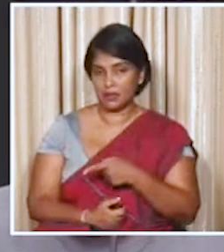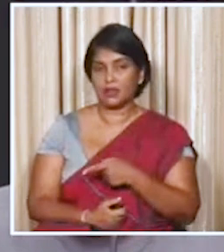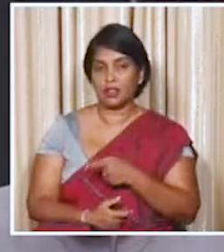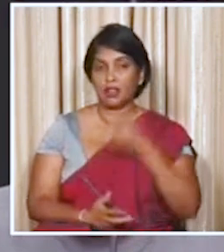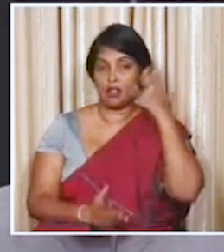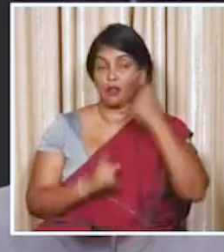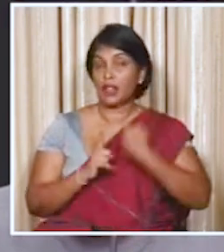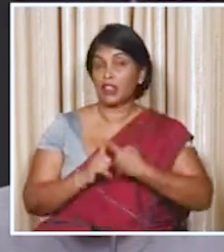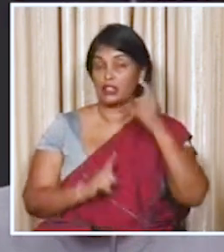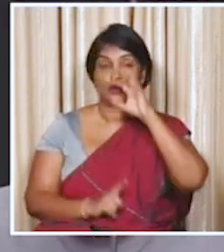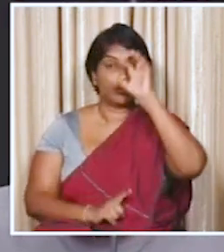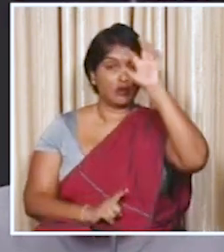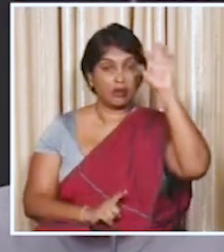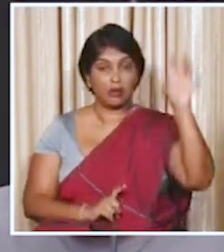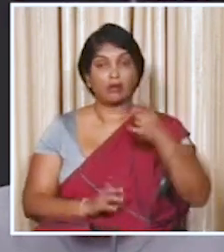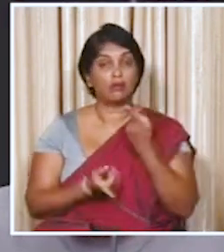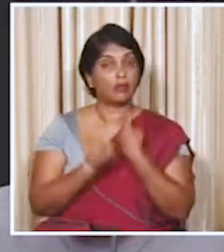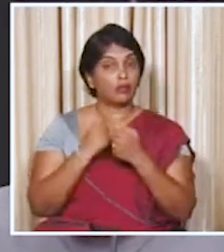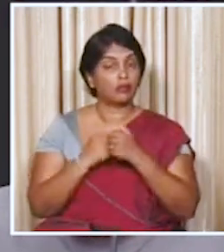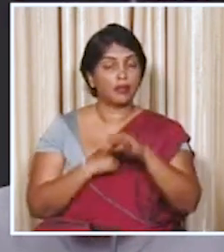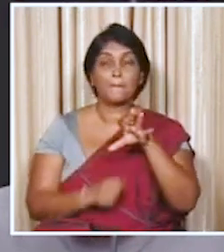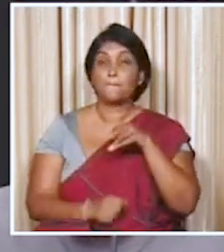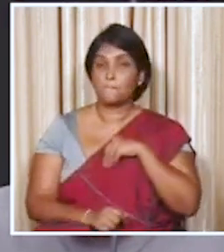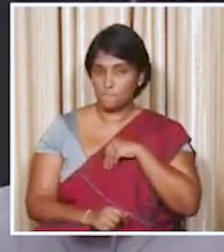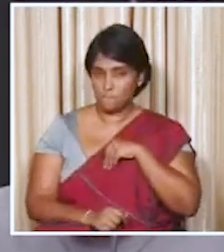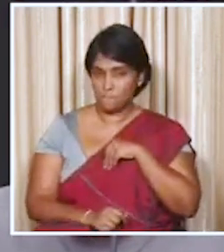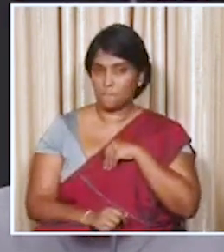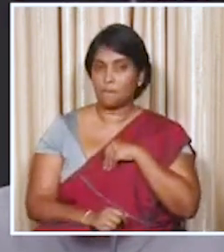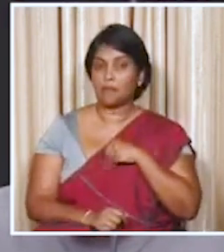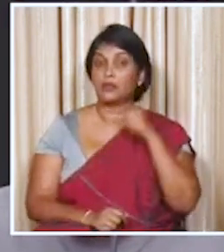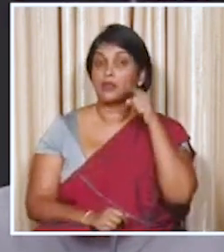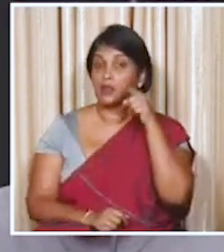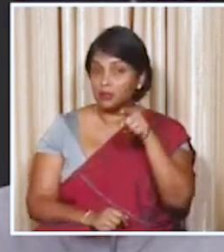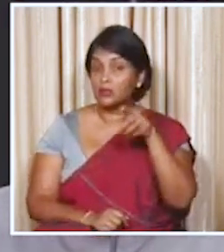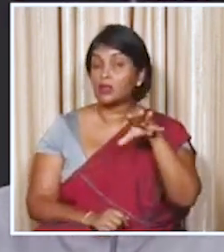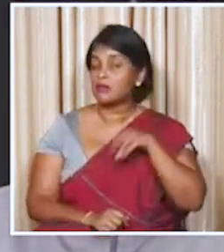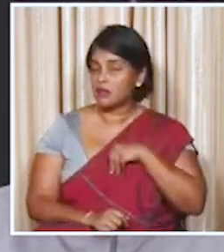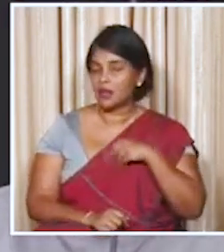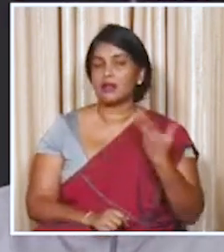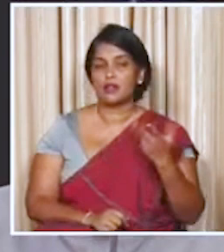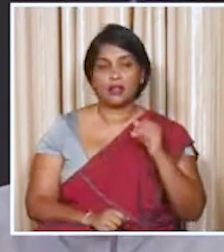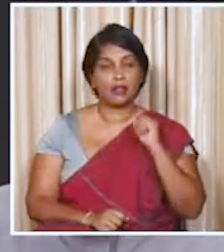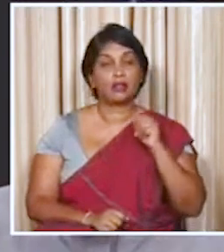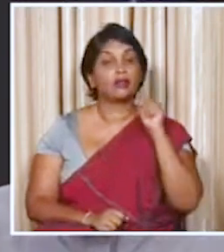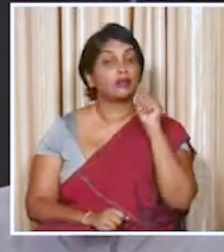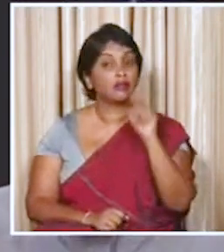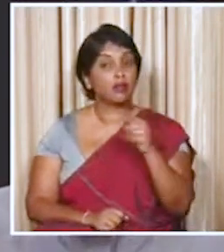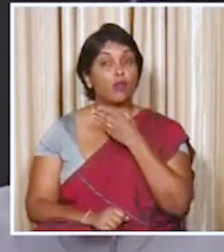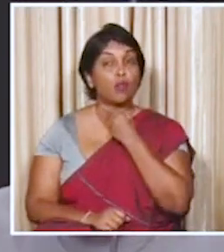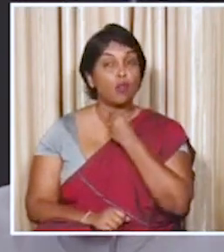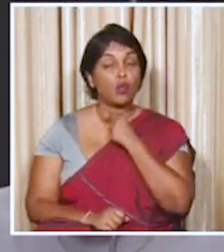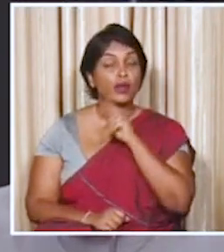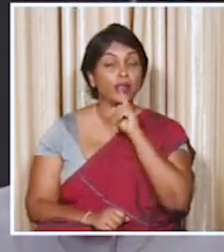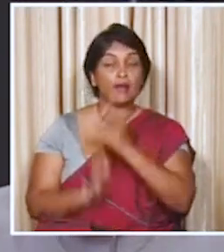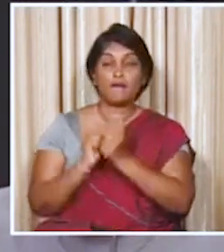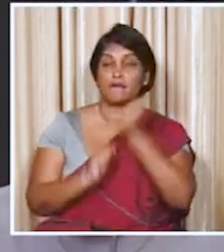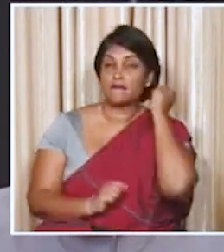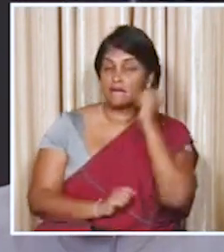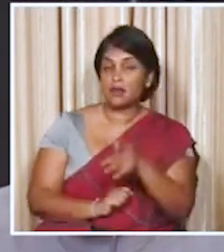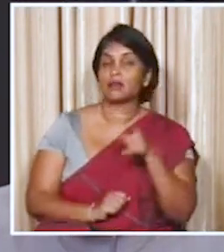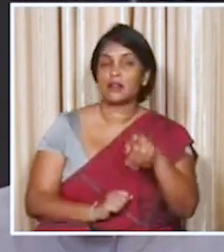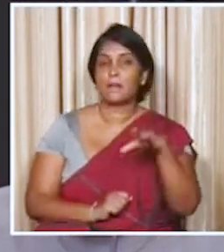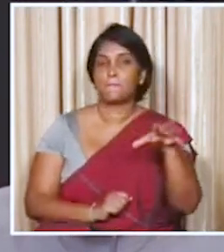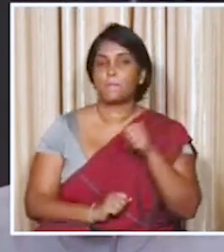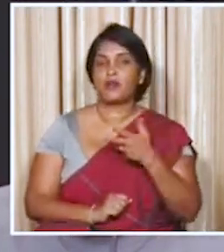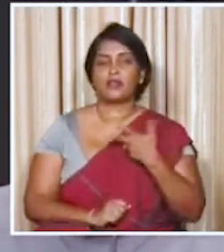ke loko diunu ratabel, niaman pilihkan mana. Obat tu mila pelikan naya, mukad obat tu mila ada buruk yang anda madaga handa, mereka bawa